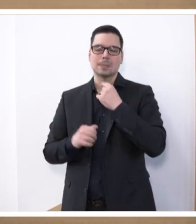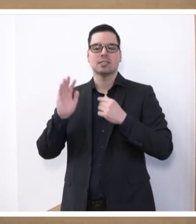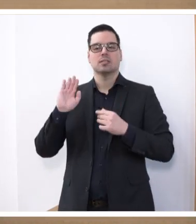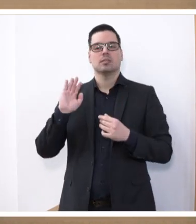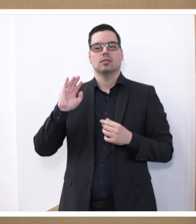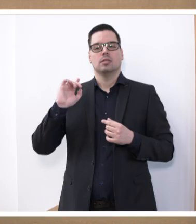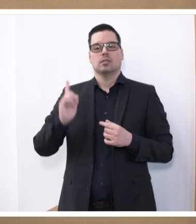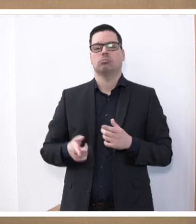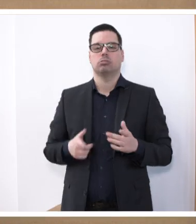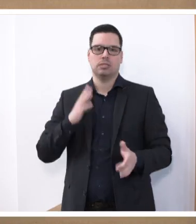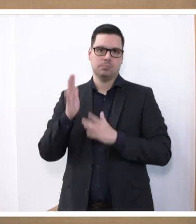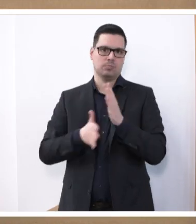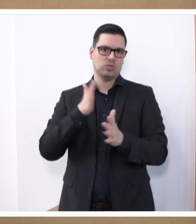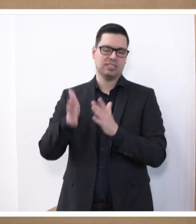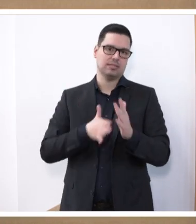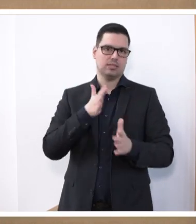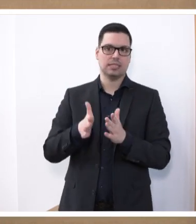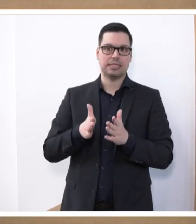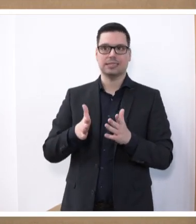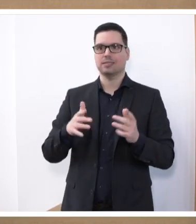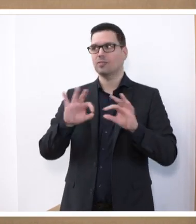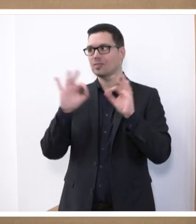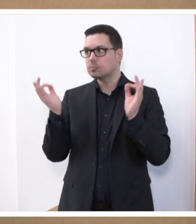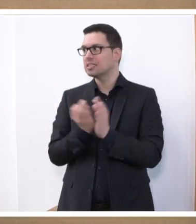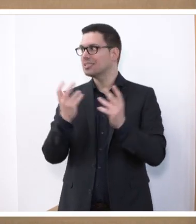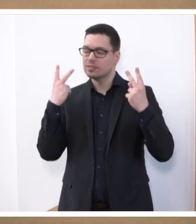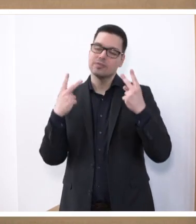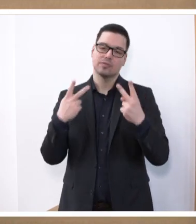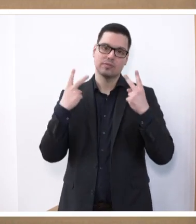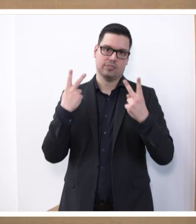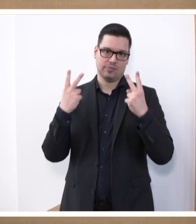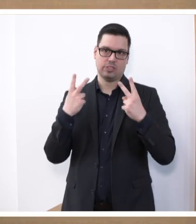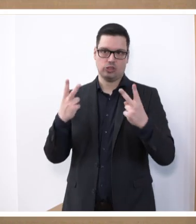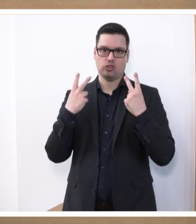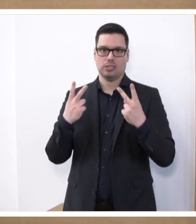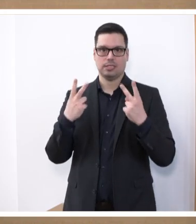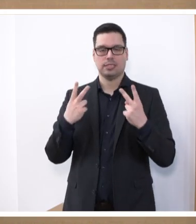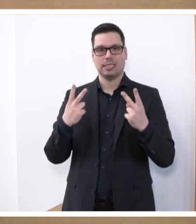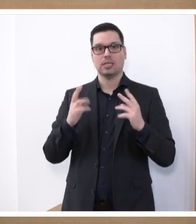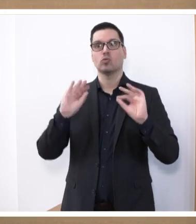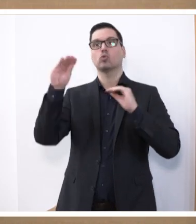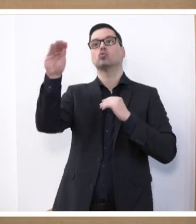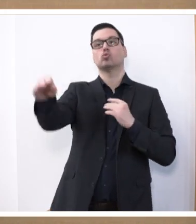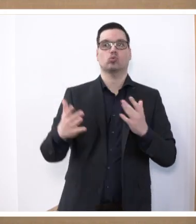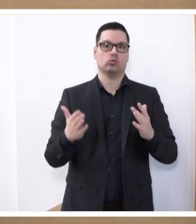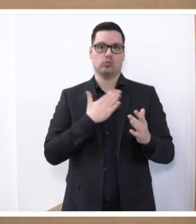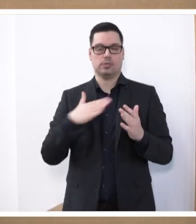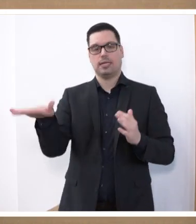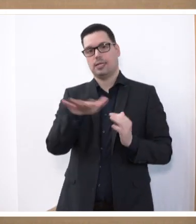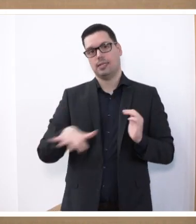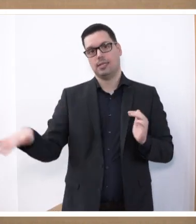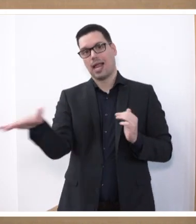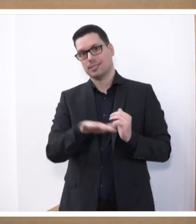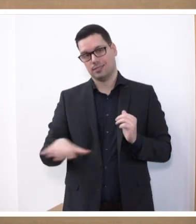diese Familien einen unschätzbaren Wert ähm sozusagen herausragendes für die Zukunft unseres Landes